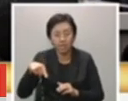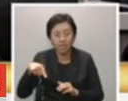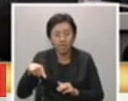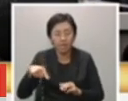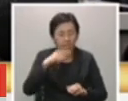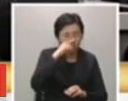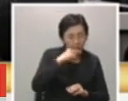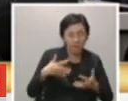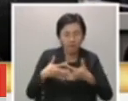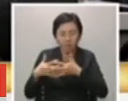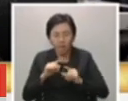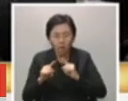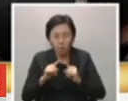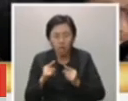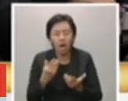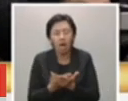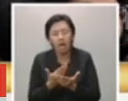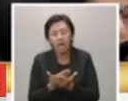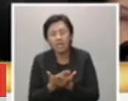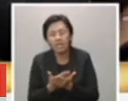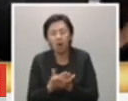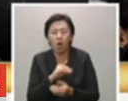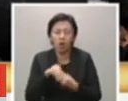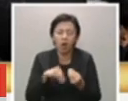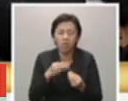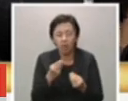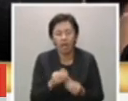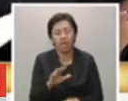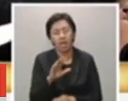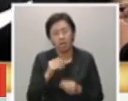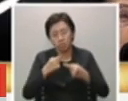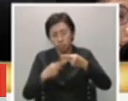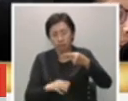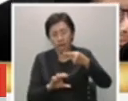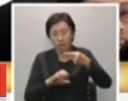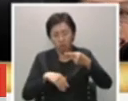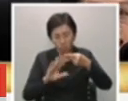อันนี้เสียหายไปประมาณสินค้าประมาณ500กว่ารายการเนี่ย